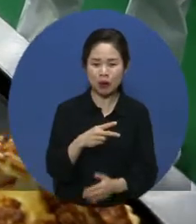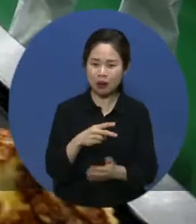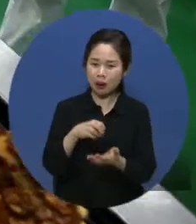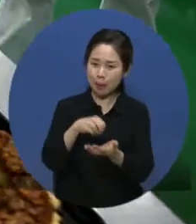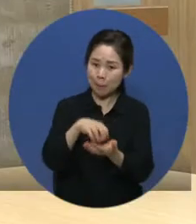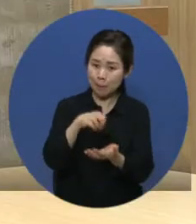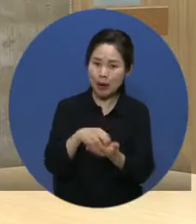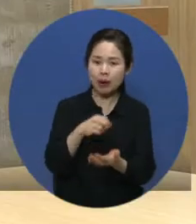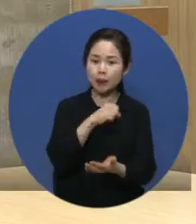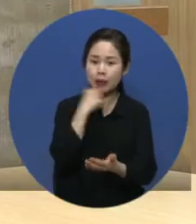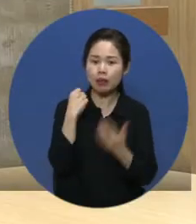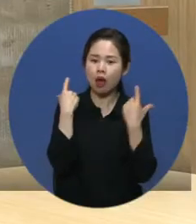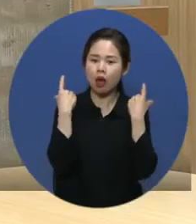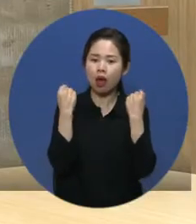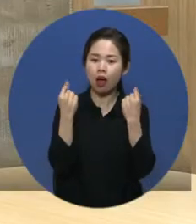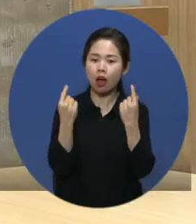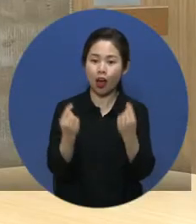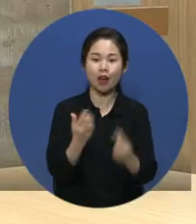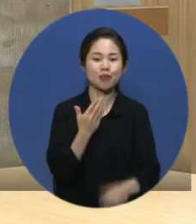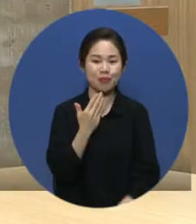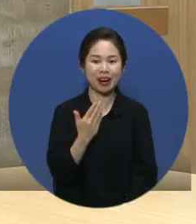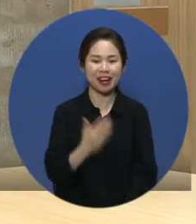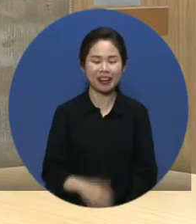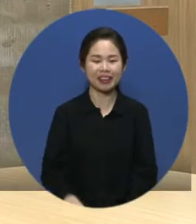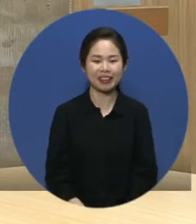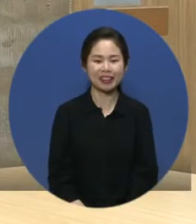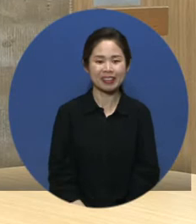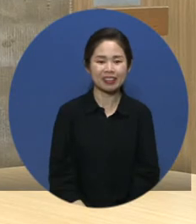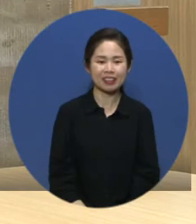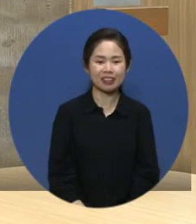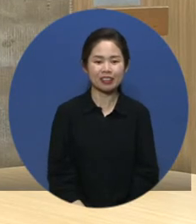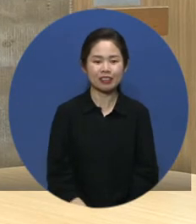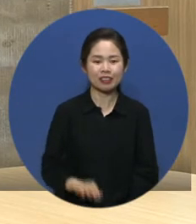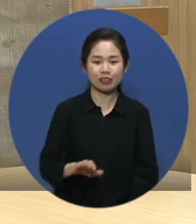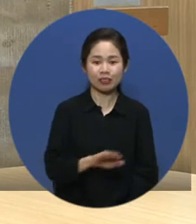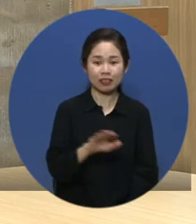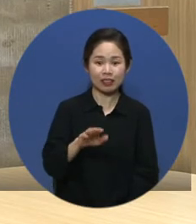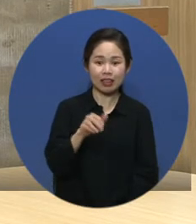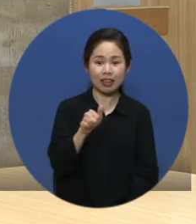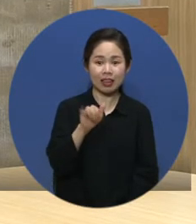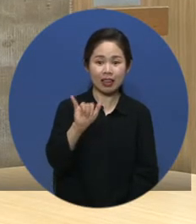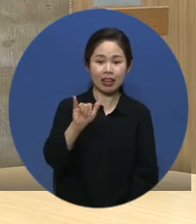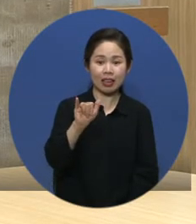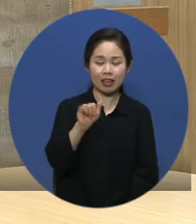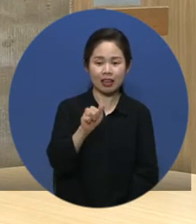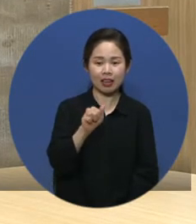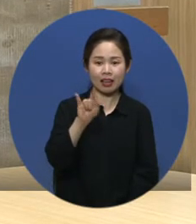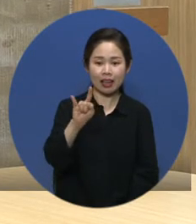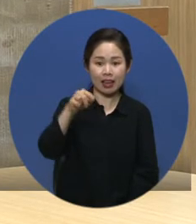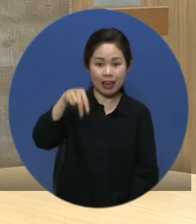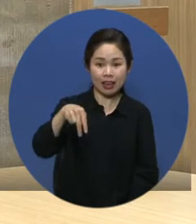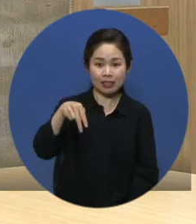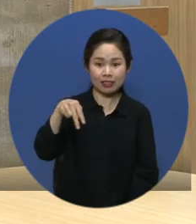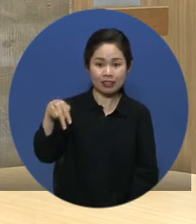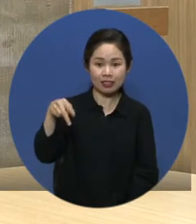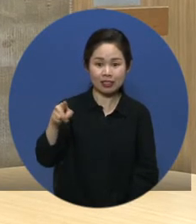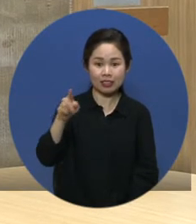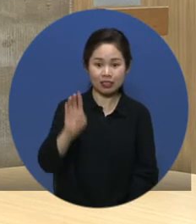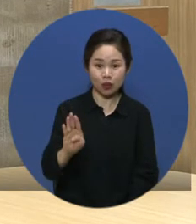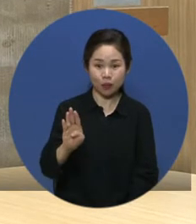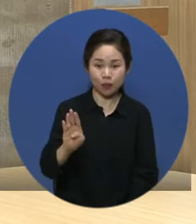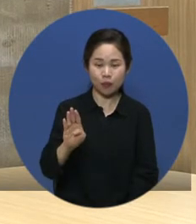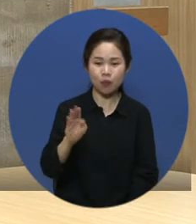높습니다. 그리고 또 저희들은 햇섭이라는 식품 안전관리 기준